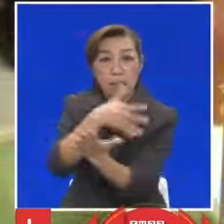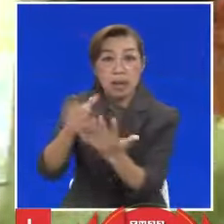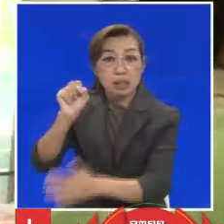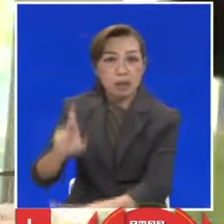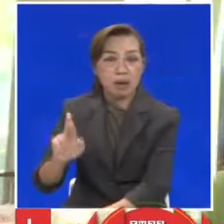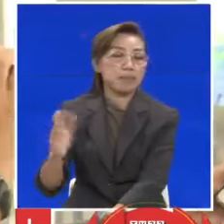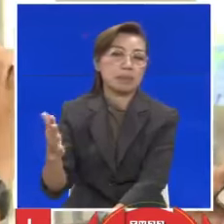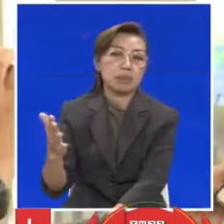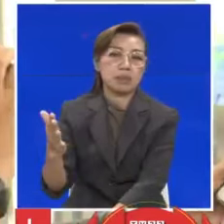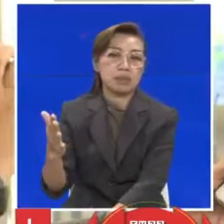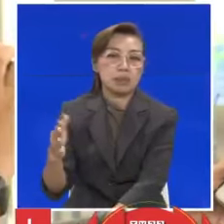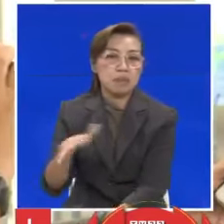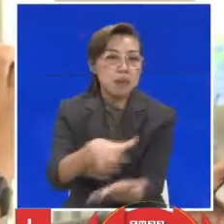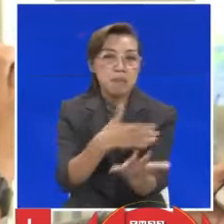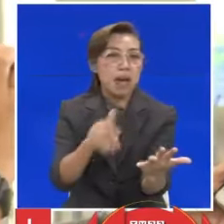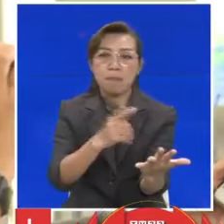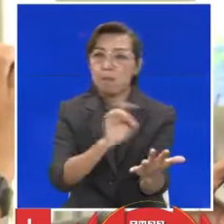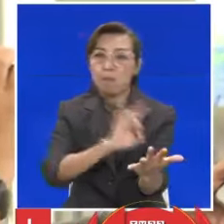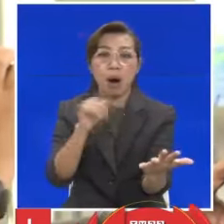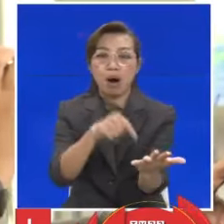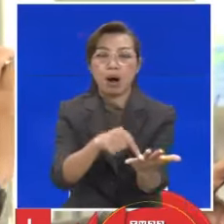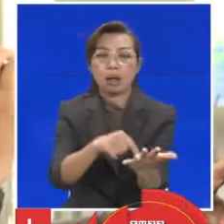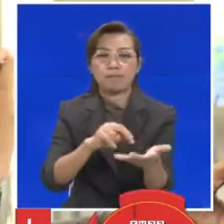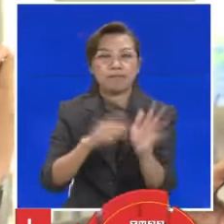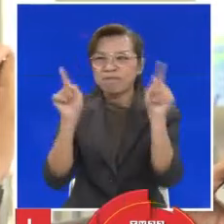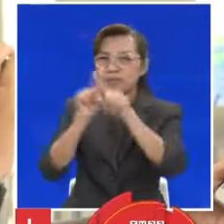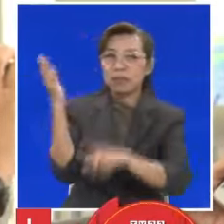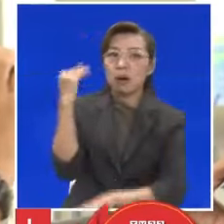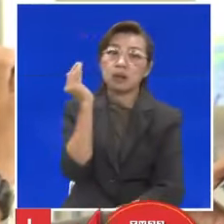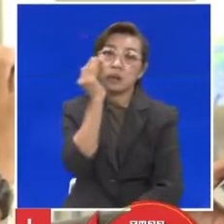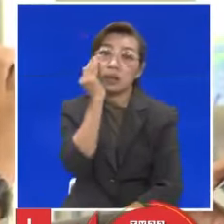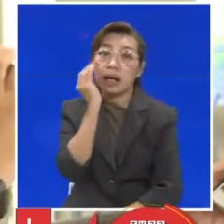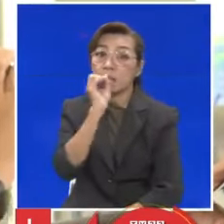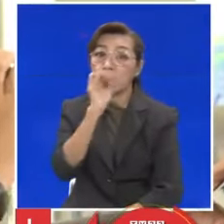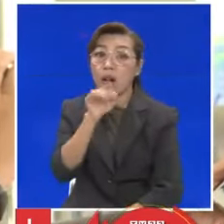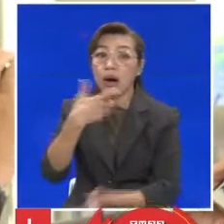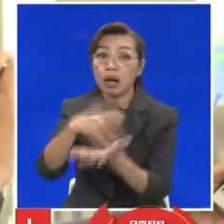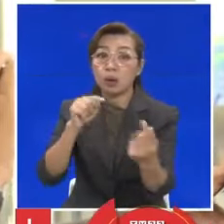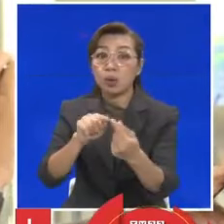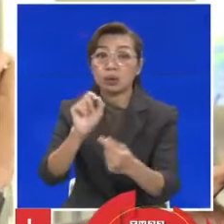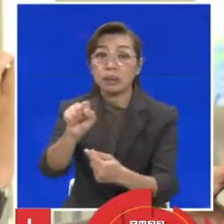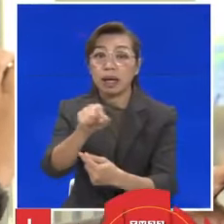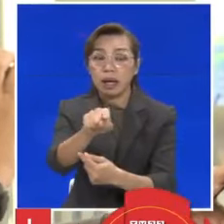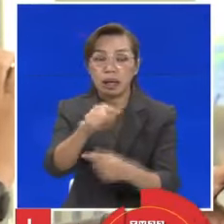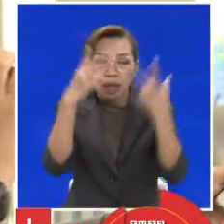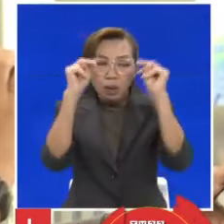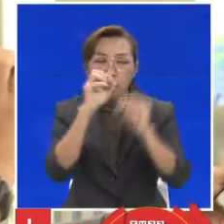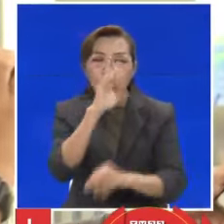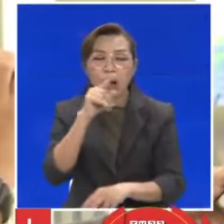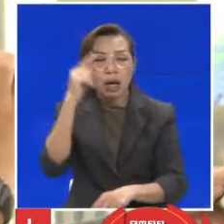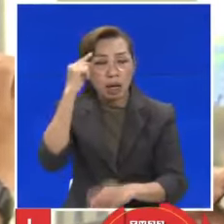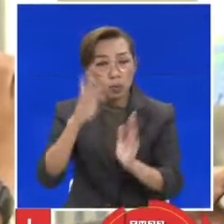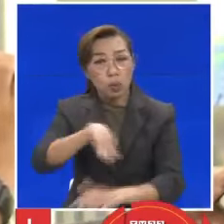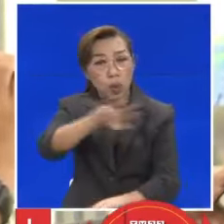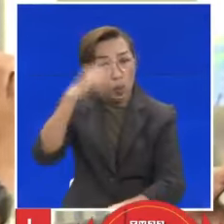ะไม่มีแผนสำรองเปรียบเสมือนคุณสิริกัญญาพูดใช่ไห ม พูดเรื่องนี้นะคะนายกบอกว่าเชื่อว่าทุกคนเนี่ยท